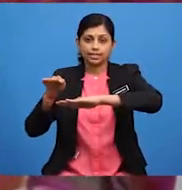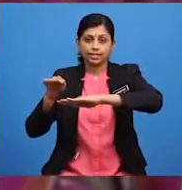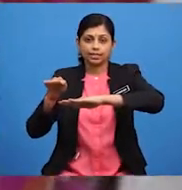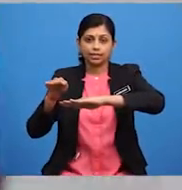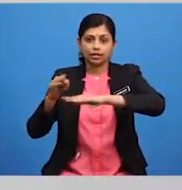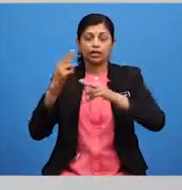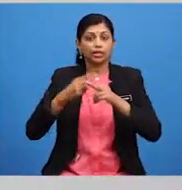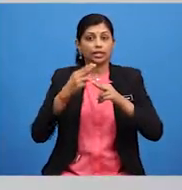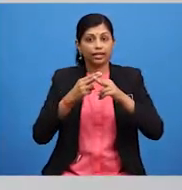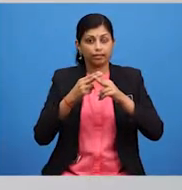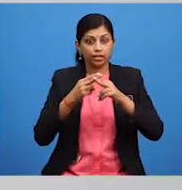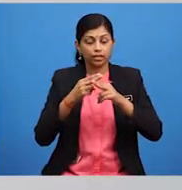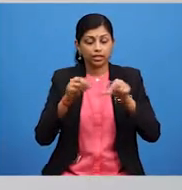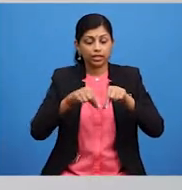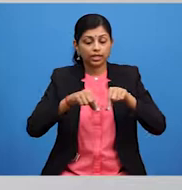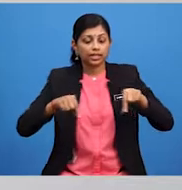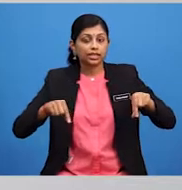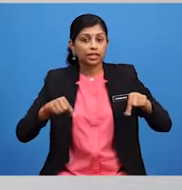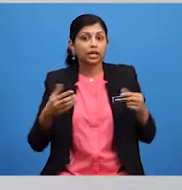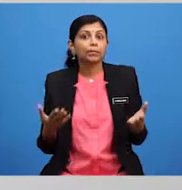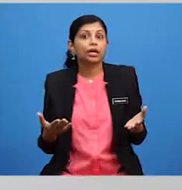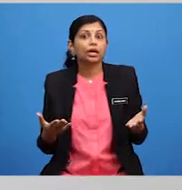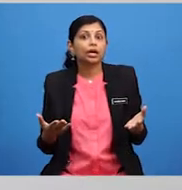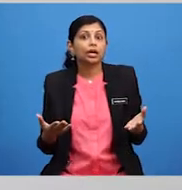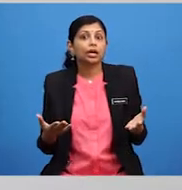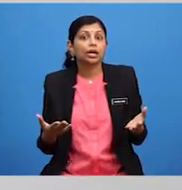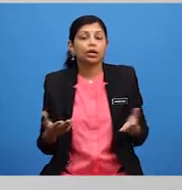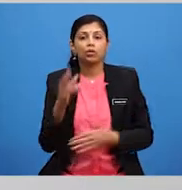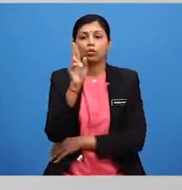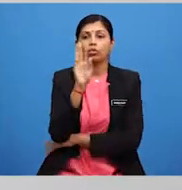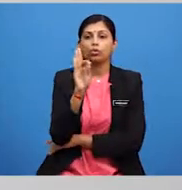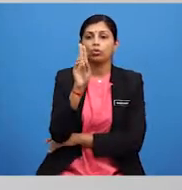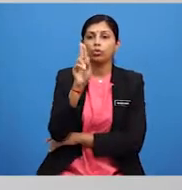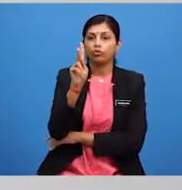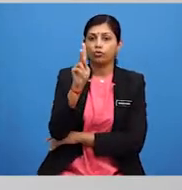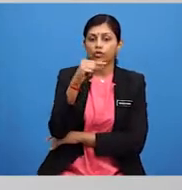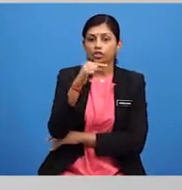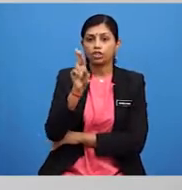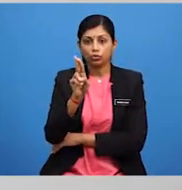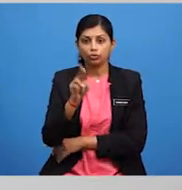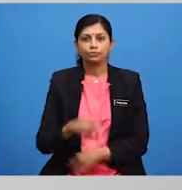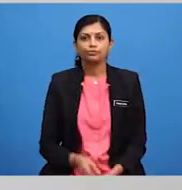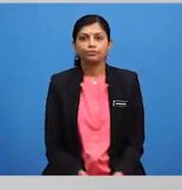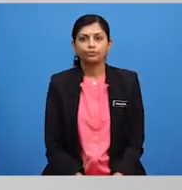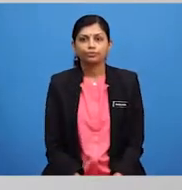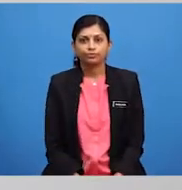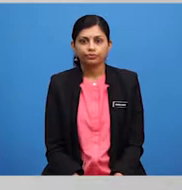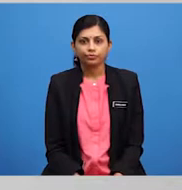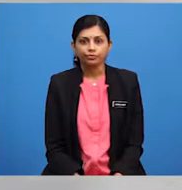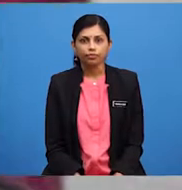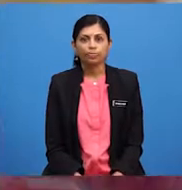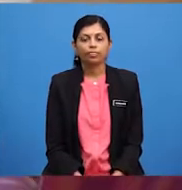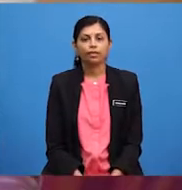melabelkan garisan tersebut dengan label garis ufuk, GU. Seterusnya,